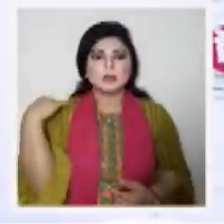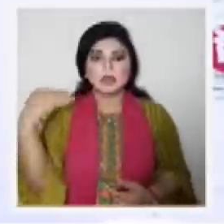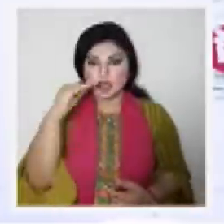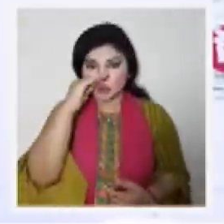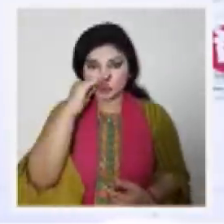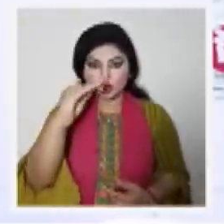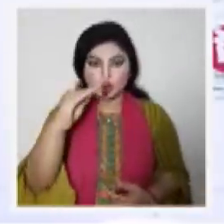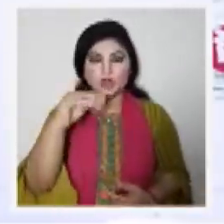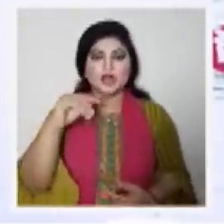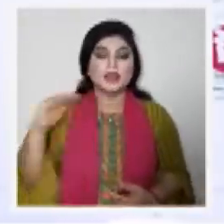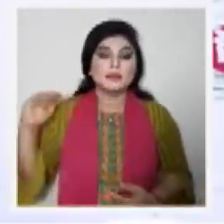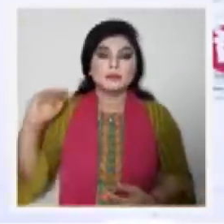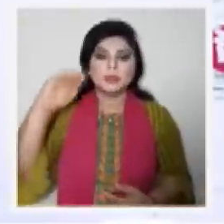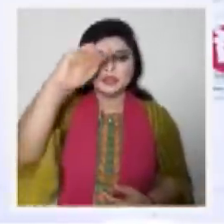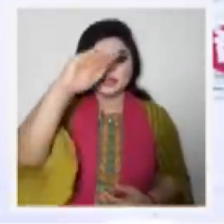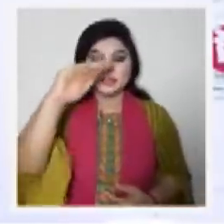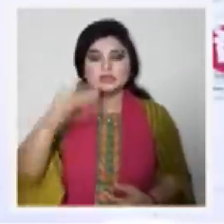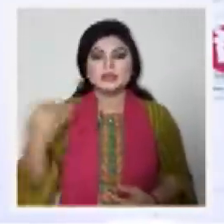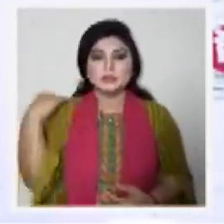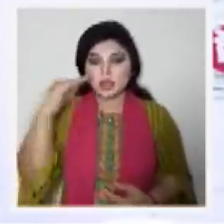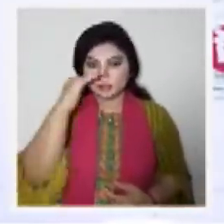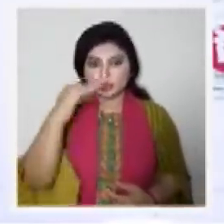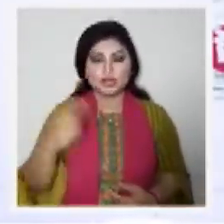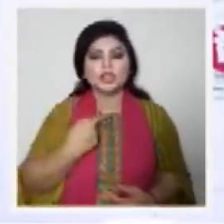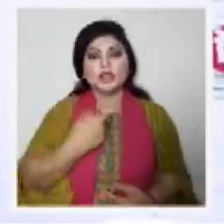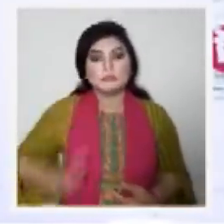প্রিয় সাংবাদিক ভাই ও বোনেরা, সম্মানিত দর্শক শ্রোতাবৃন্দ,